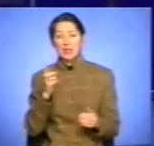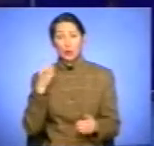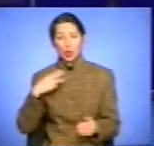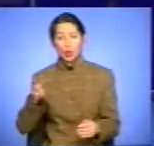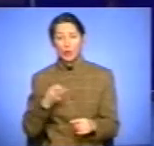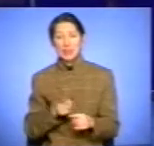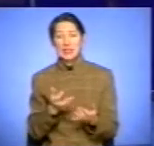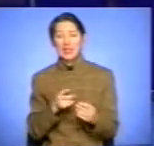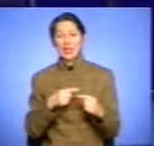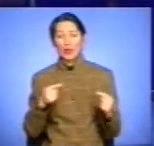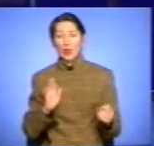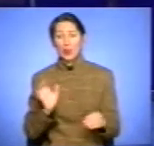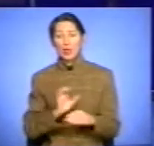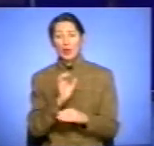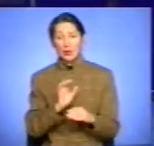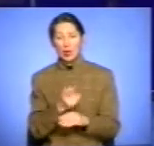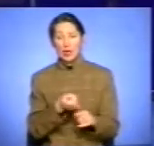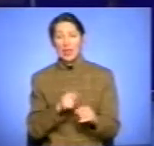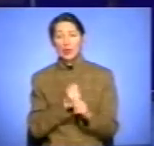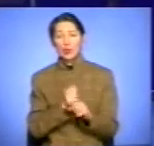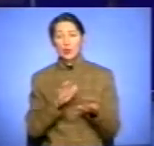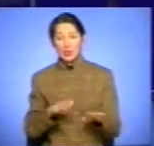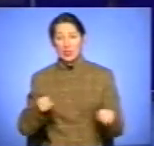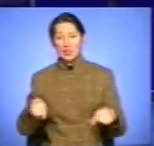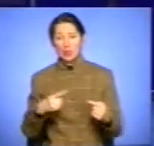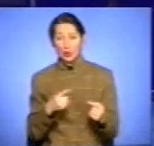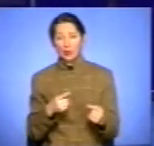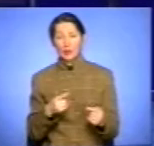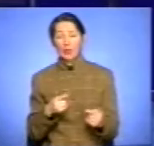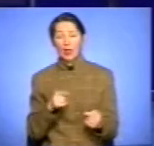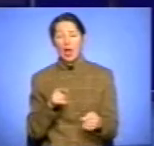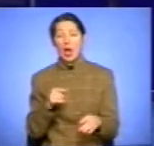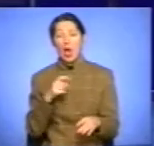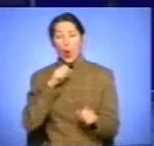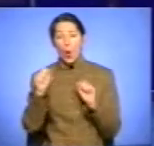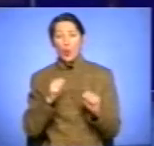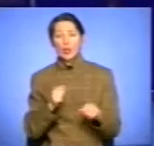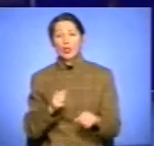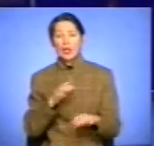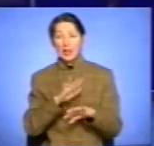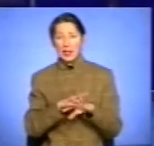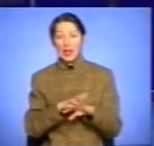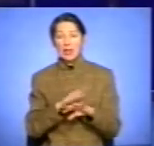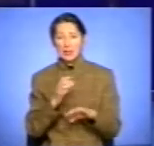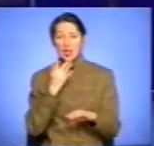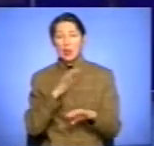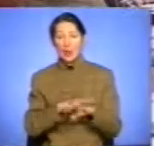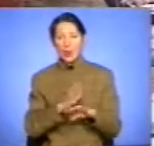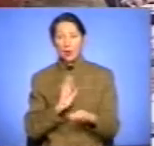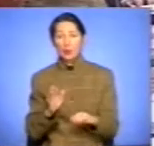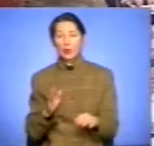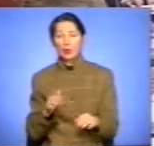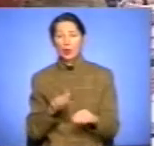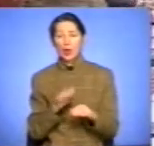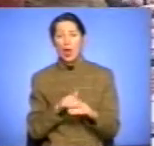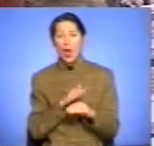які робочі місця буде створено виходячи з цього уряд і Нацбанк стануть лояльнішими до виробництва деталі у сюжеті